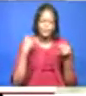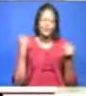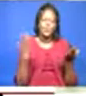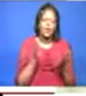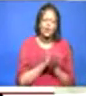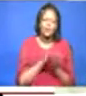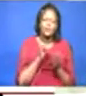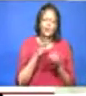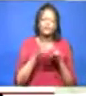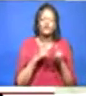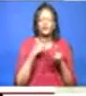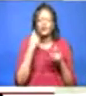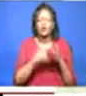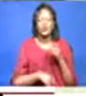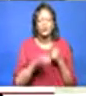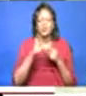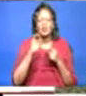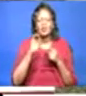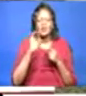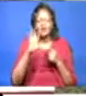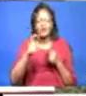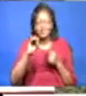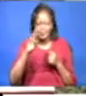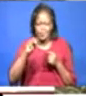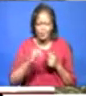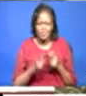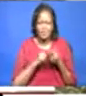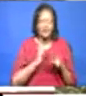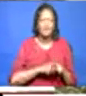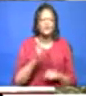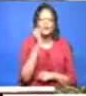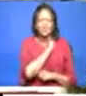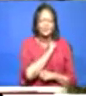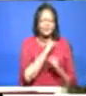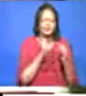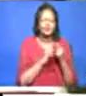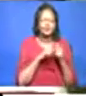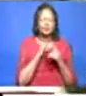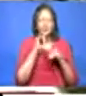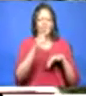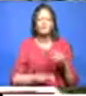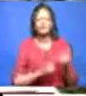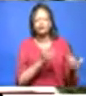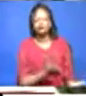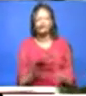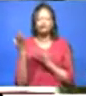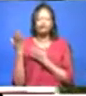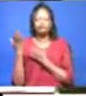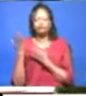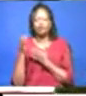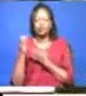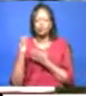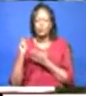gharama ya shilingi milioni 500. Pindi ujenzi huo utakapokamilika, mifugo itakosafirishwa hadi mataifa ya Oman,